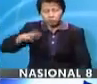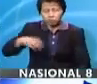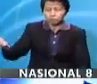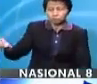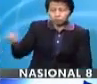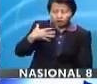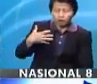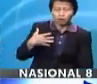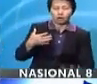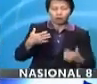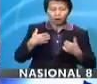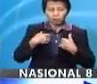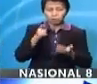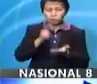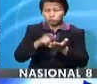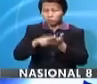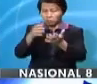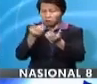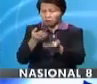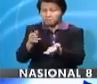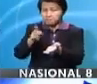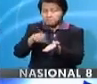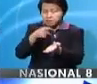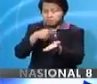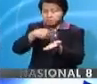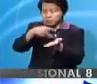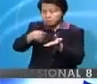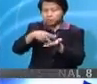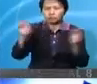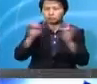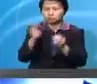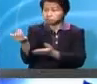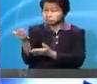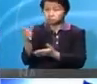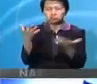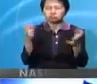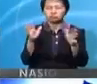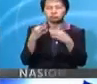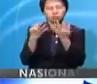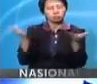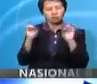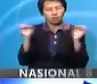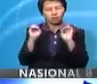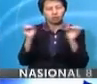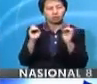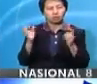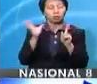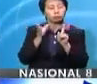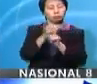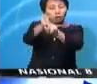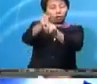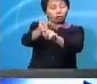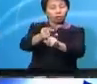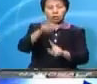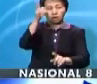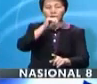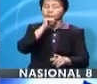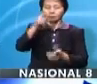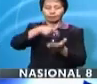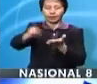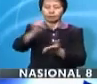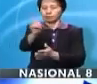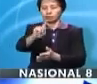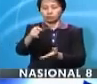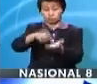dimaklumkan bahawa tidak ada tuntutan-tuntutan apa yang dibuat kepada keluarga itu. Dalam hakikatnya bahawa kerajaan tidak akan membayar